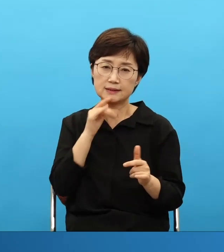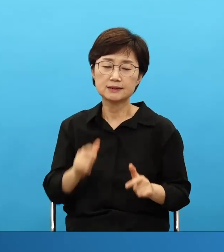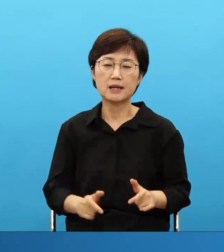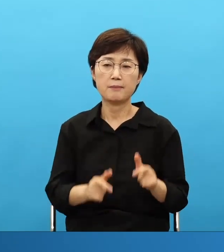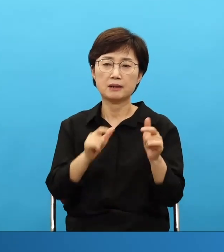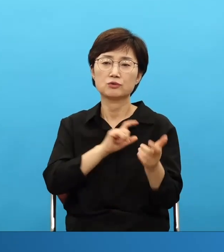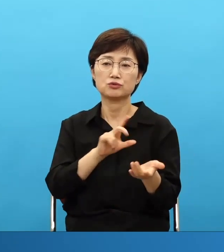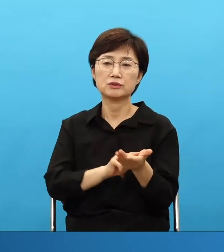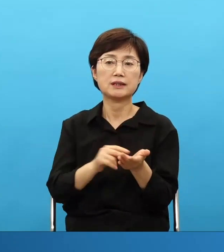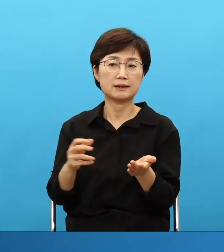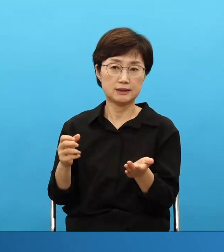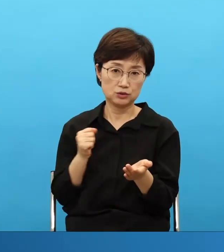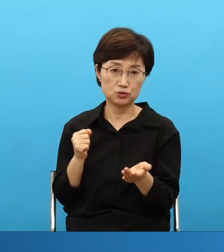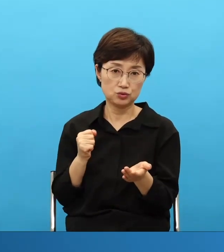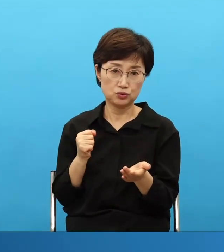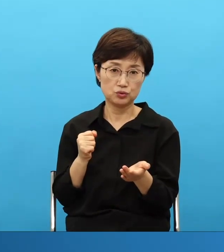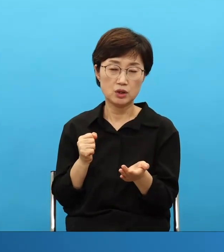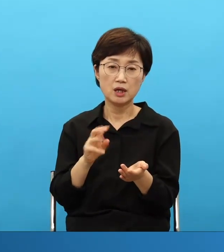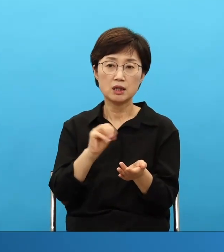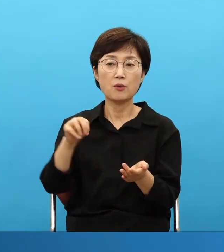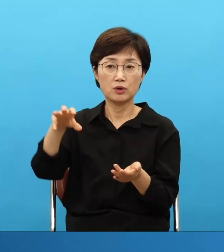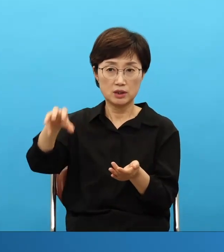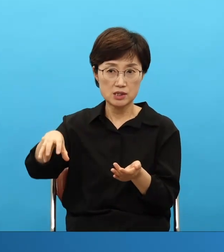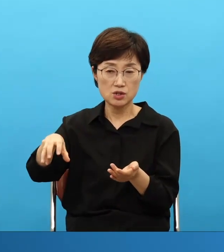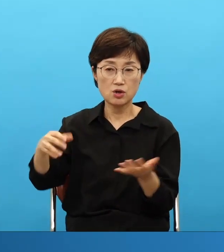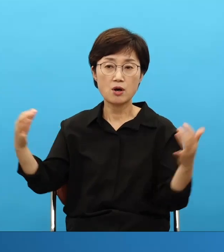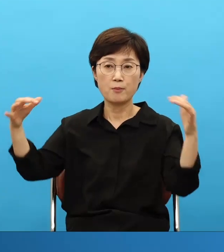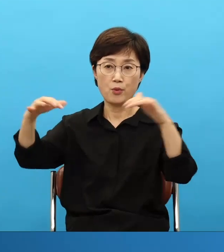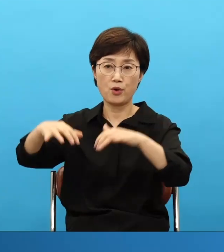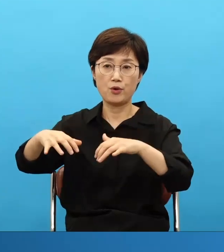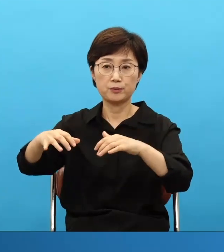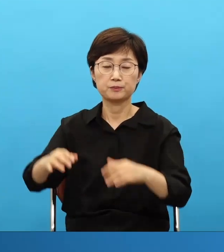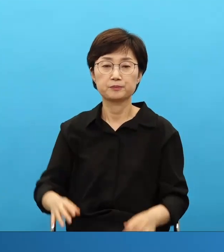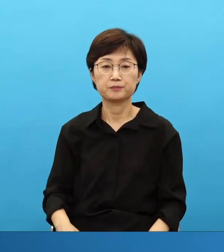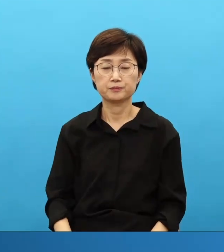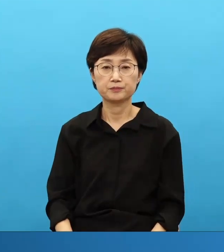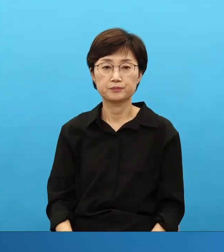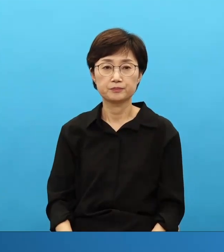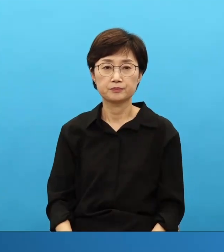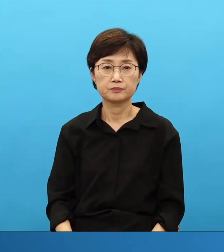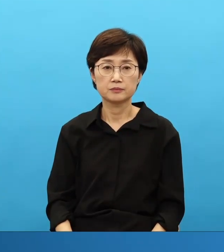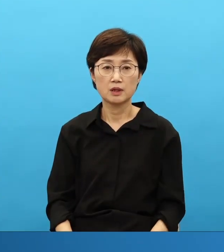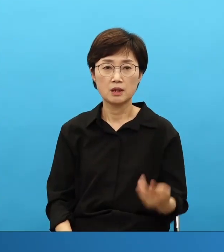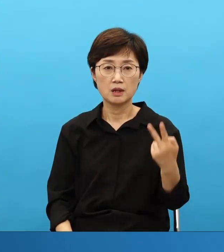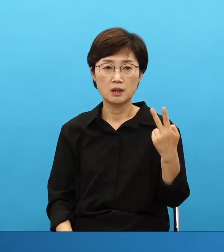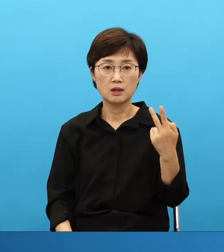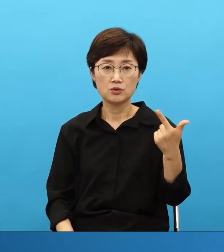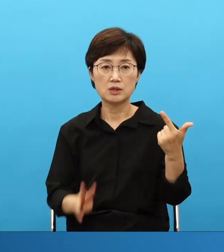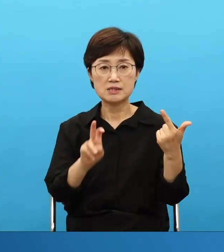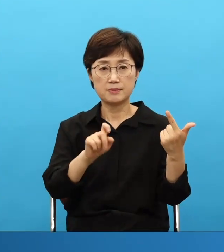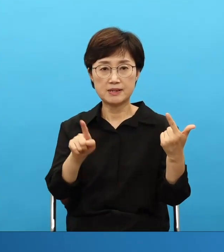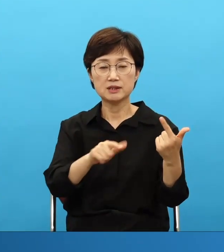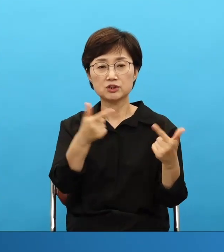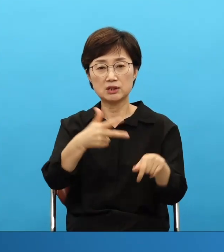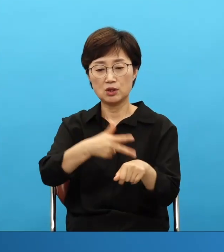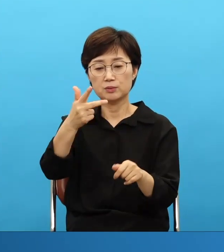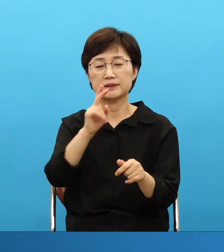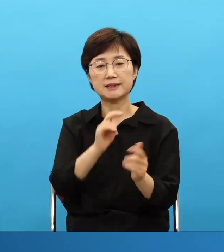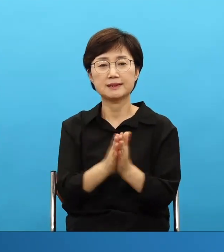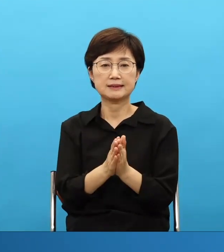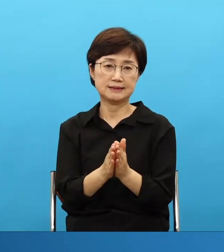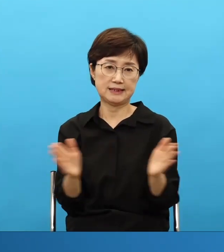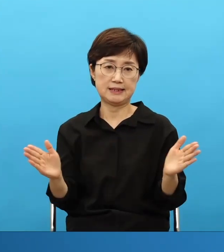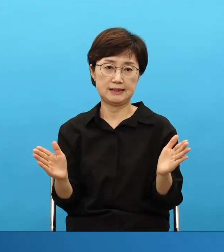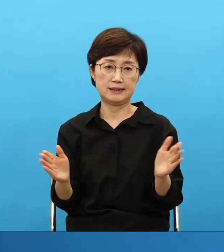주제로 예원교회 커버넌트 홀에서 진행됩니다 21일 저녁 7시 찬양으로 시작해